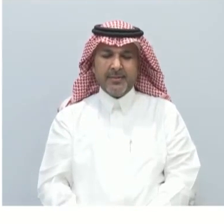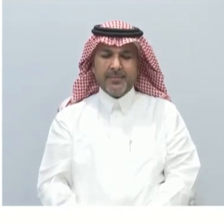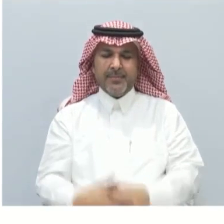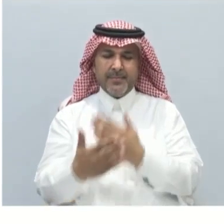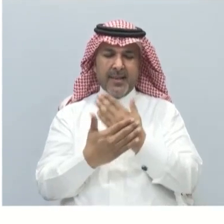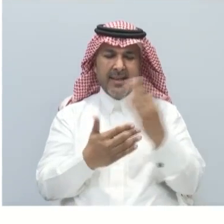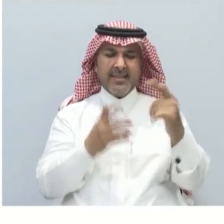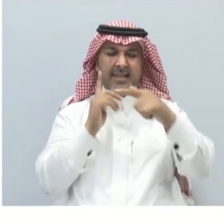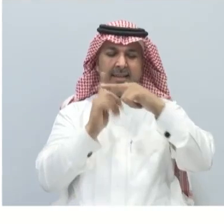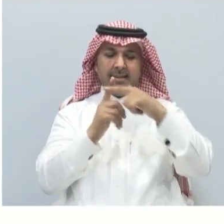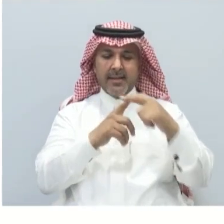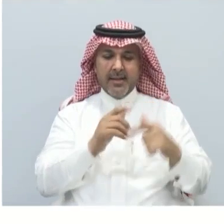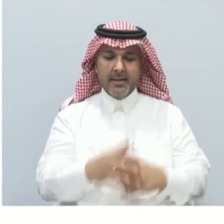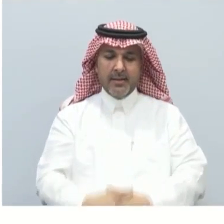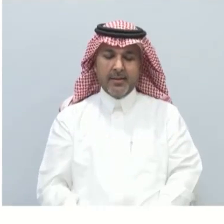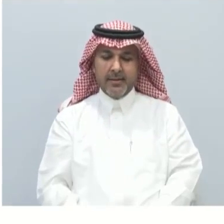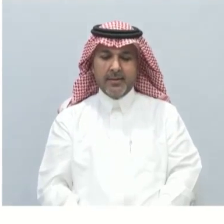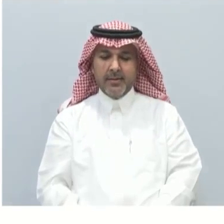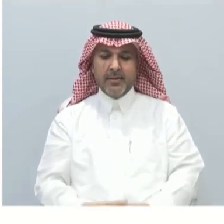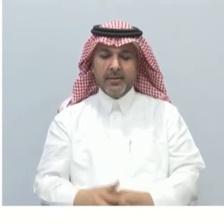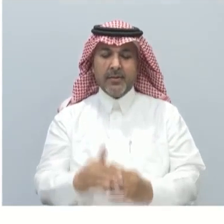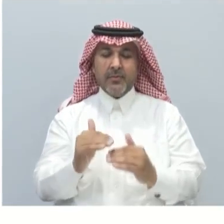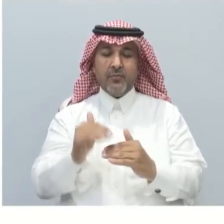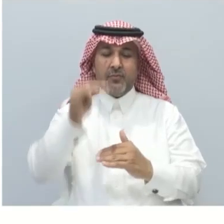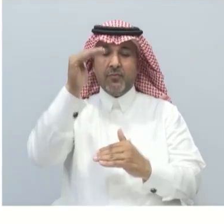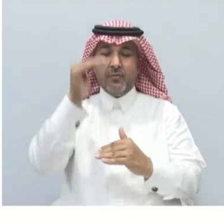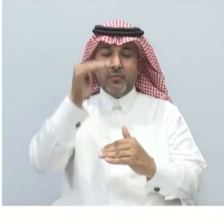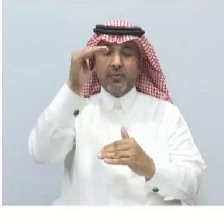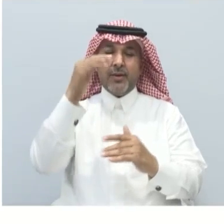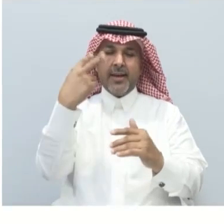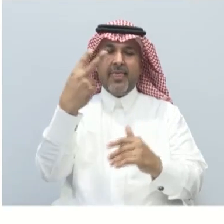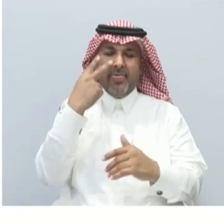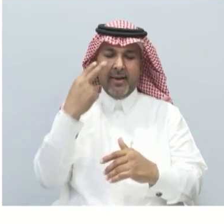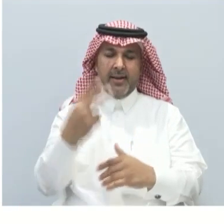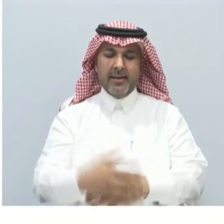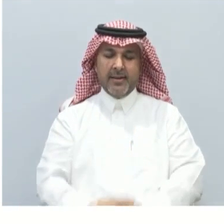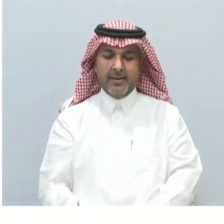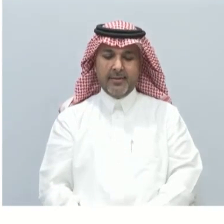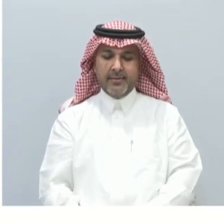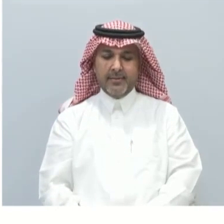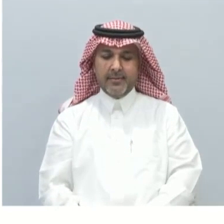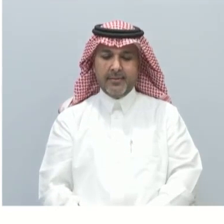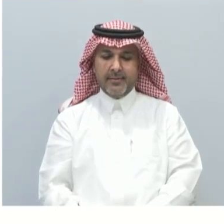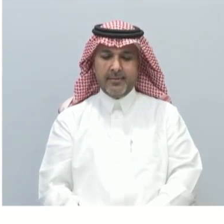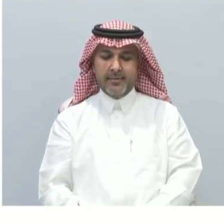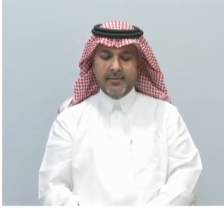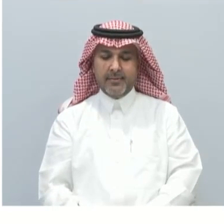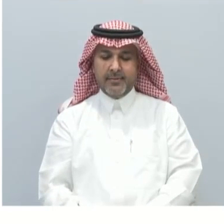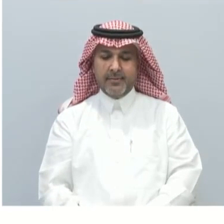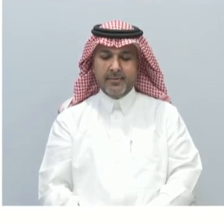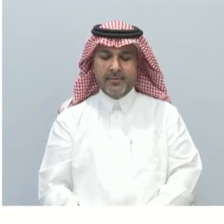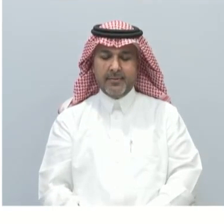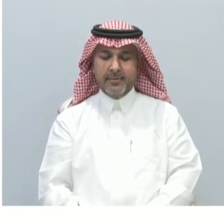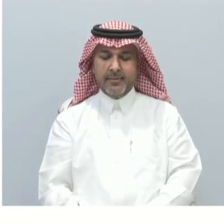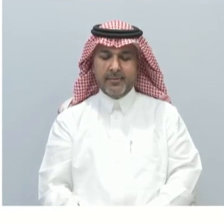من الاثنين هذه وعندنا توسع راسي بمقدار اثنين التوسع التضييق